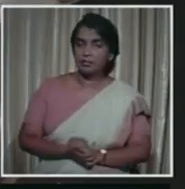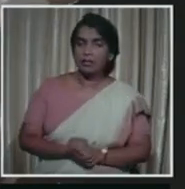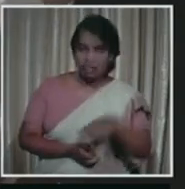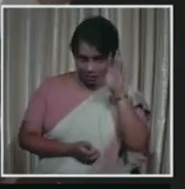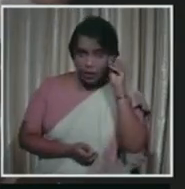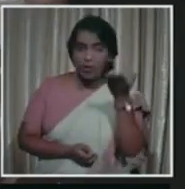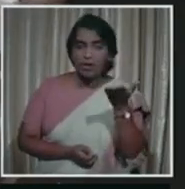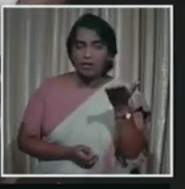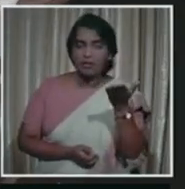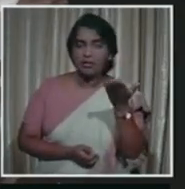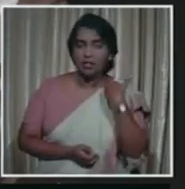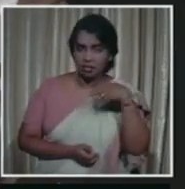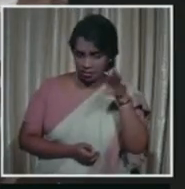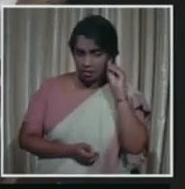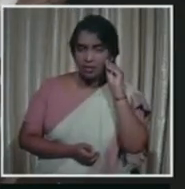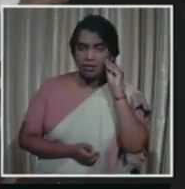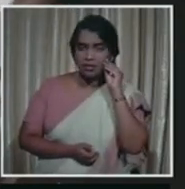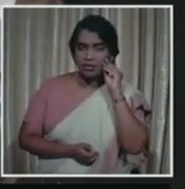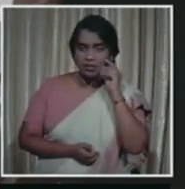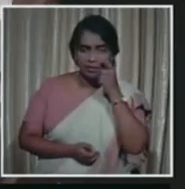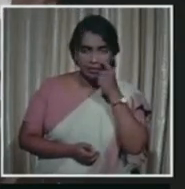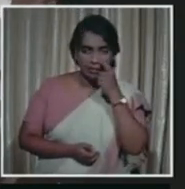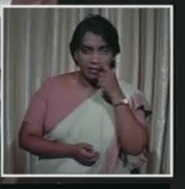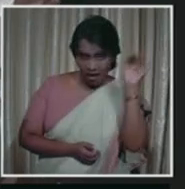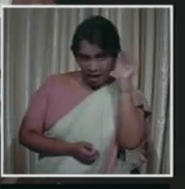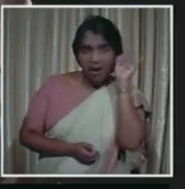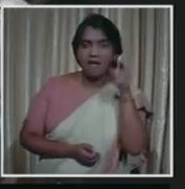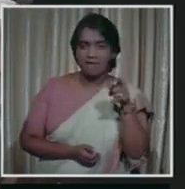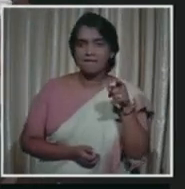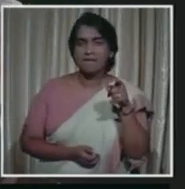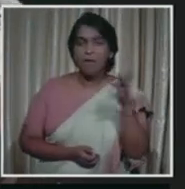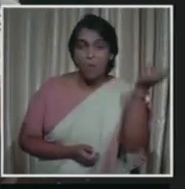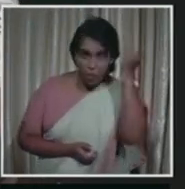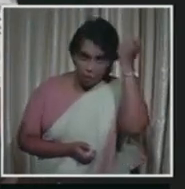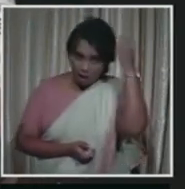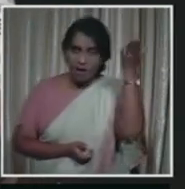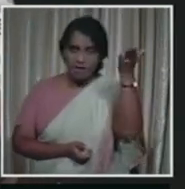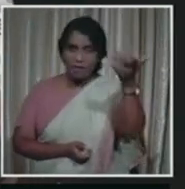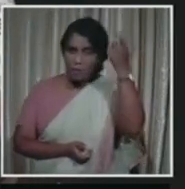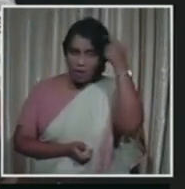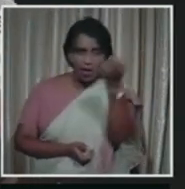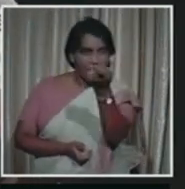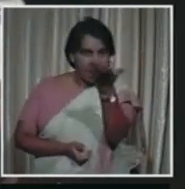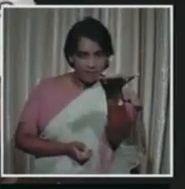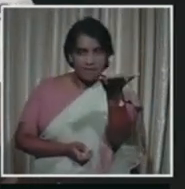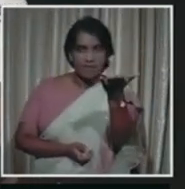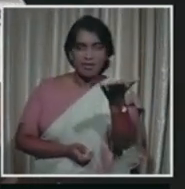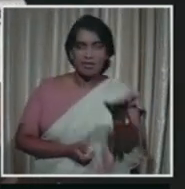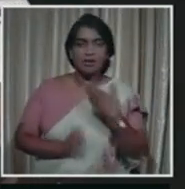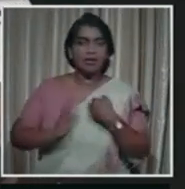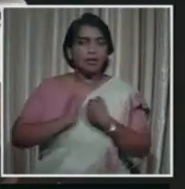ඒක ඩිසෝඩර්ලි ඩිෆෝල්ට් කියන්නේ අහලවත් නැහැ අහලා තියෙනවද මොලයක් තියෙනවද මොලේ කලඳක් තියෙනවද